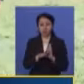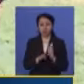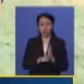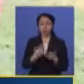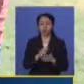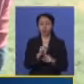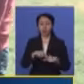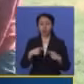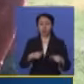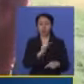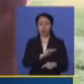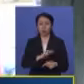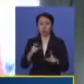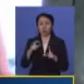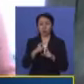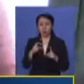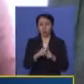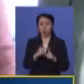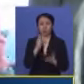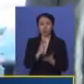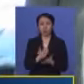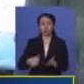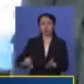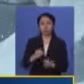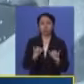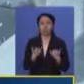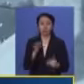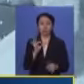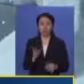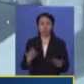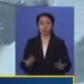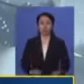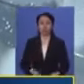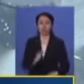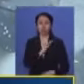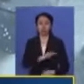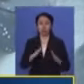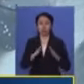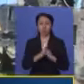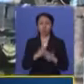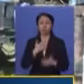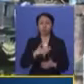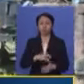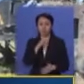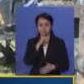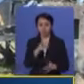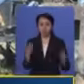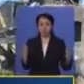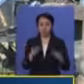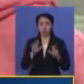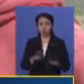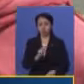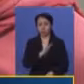устроился разнорабочим. По его словам, сегодня в Сулышке есть все для нормальной жизни. Работа, жилье, стабильная заработная плата. Необходимо только